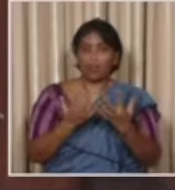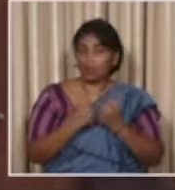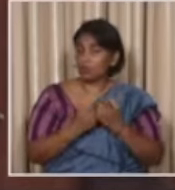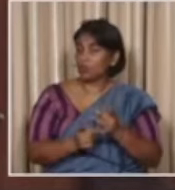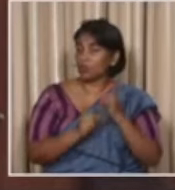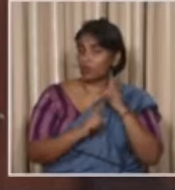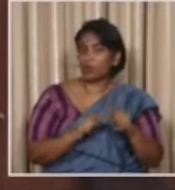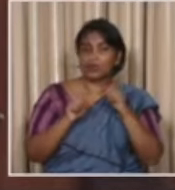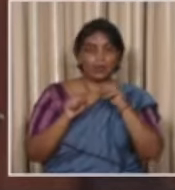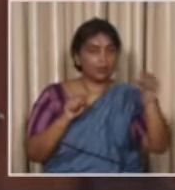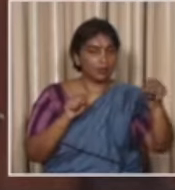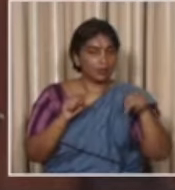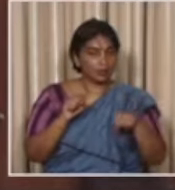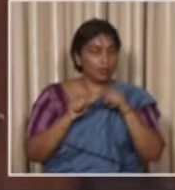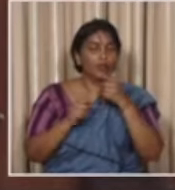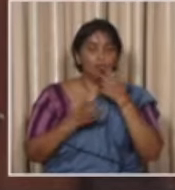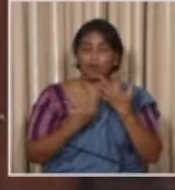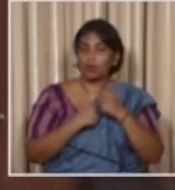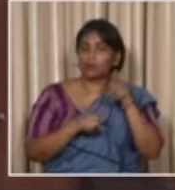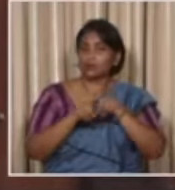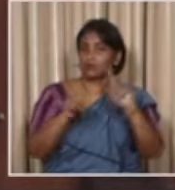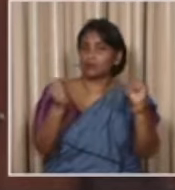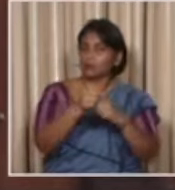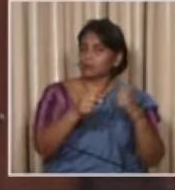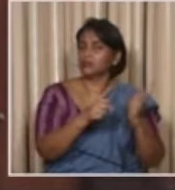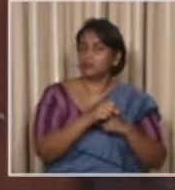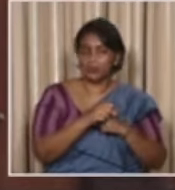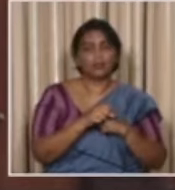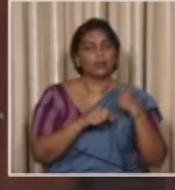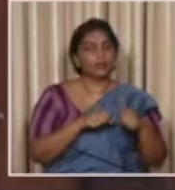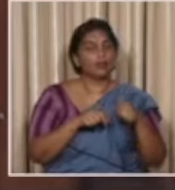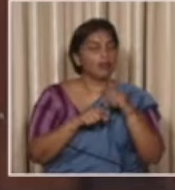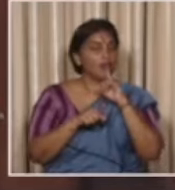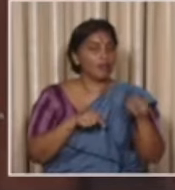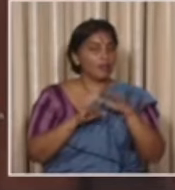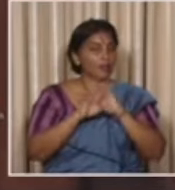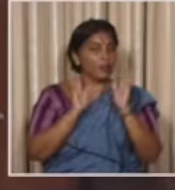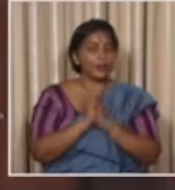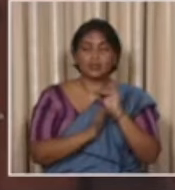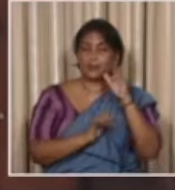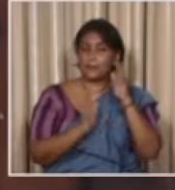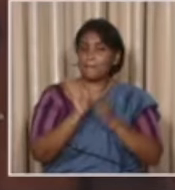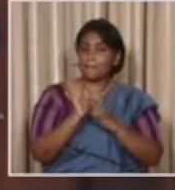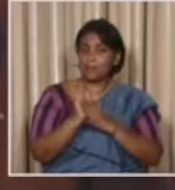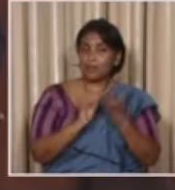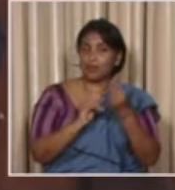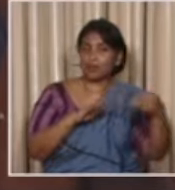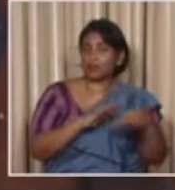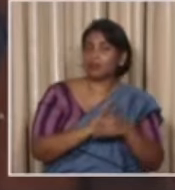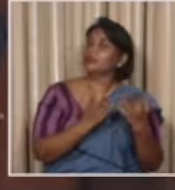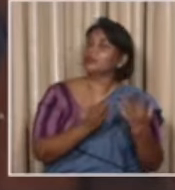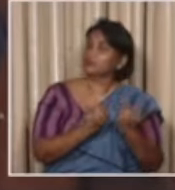අනුව ට්‍රිපලි ප්ලටූන් එකේ කට්ටිය අවශ්‍ය කට්ටියව ඝාතනයට ලක් කරාම ට්‍රිපලි ප්ලටූන් එකේ ඉන්න සමහර සමාජික කප්පන් ලබා